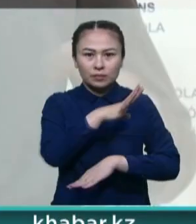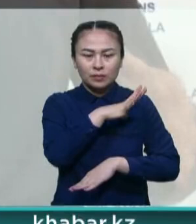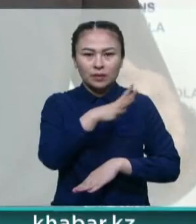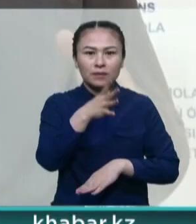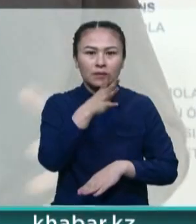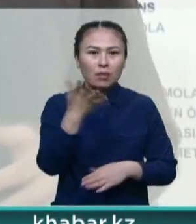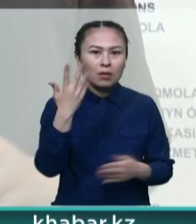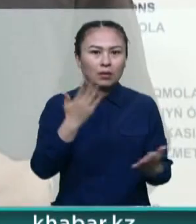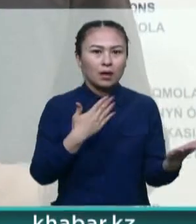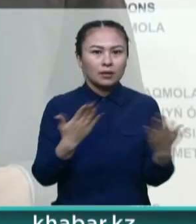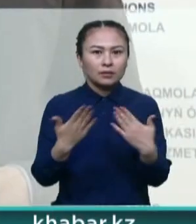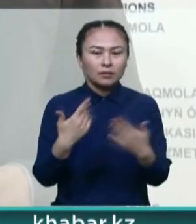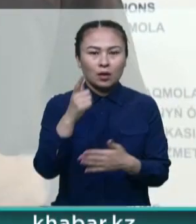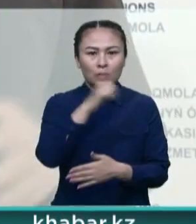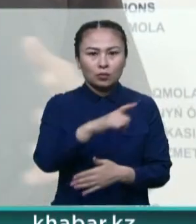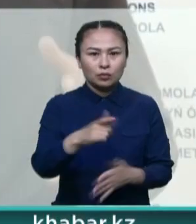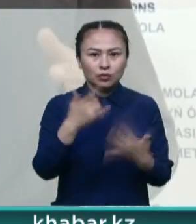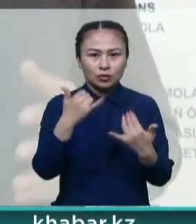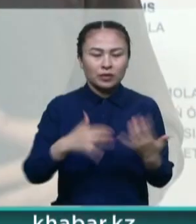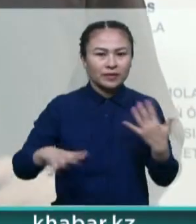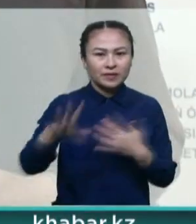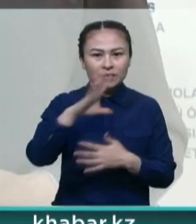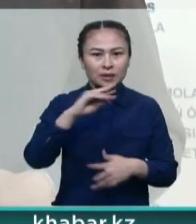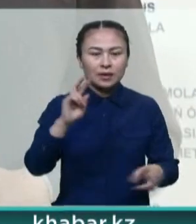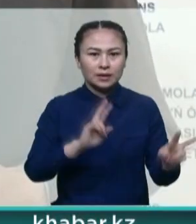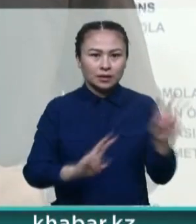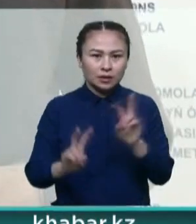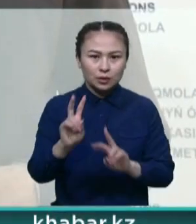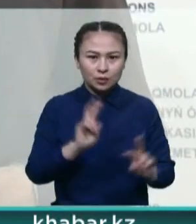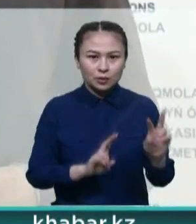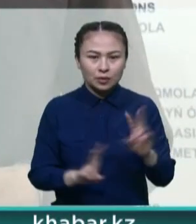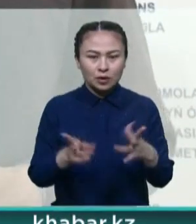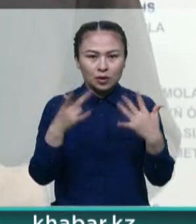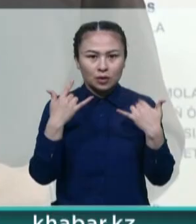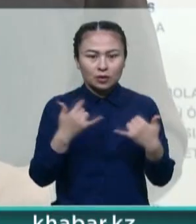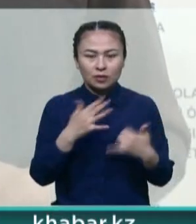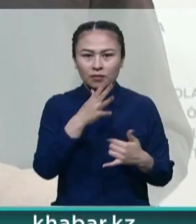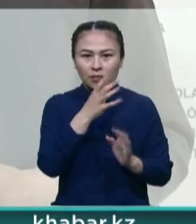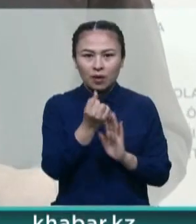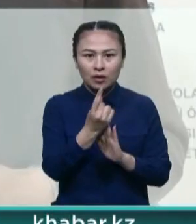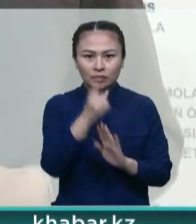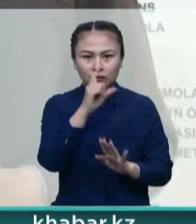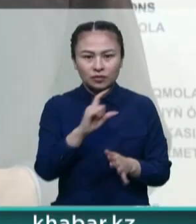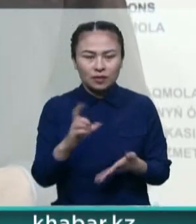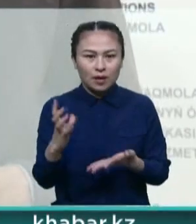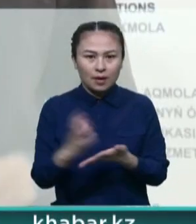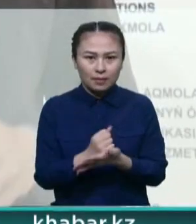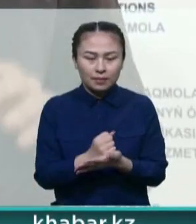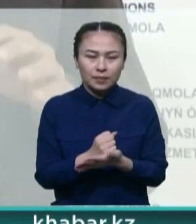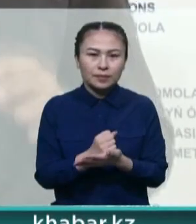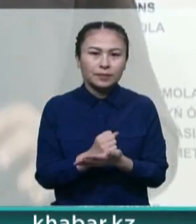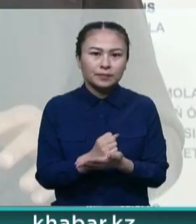кісінің қарым қатынаста болған кісілері қазір адамдар іздестіріліп жатыр. Қазірдің өзінде 11 адам табылыпты.